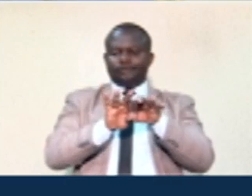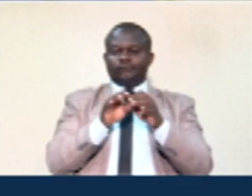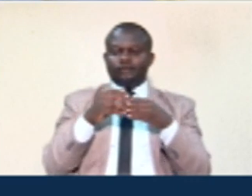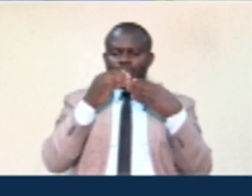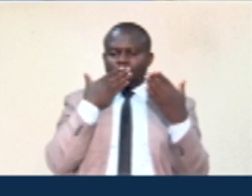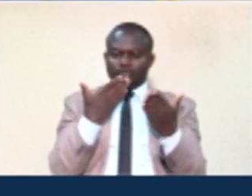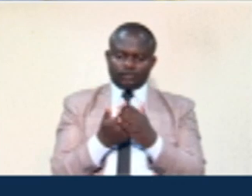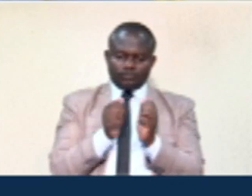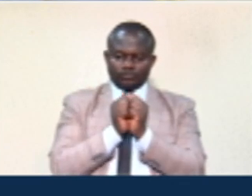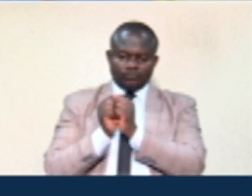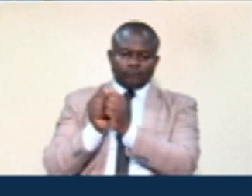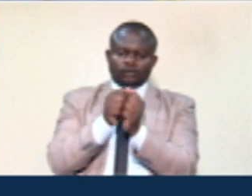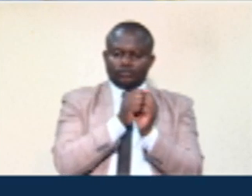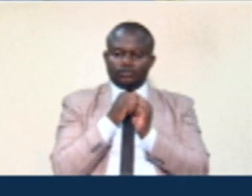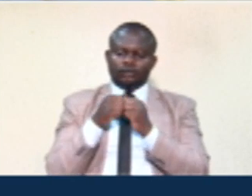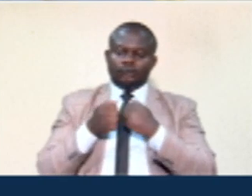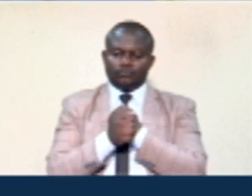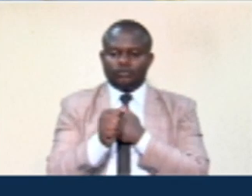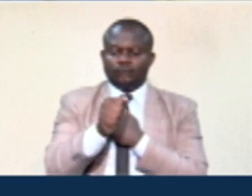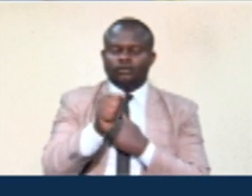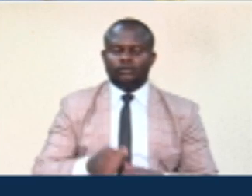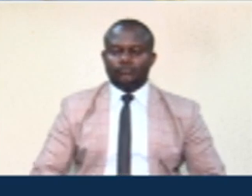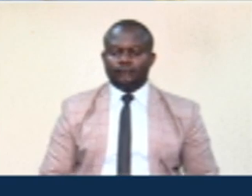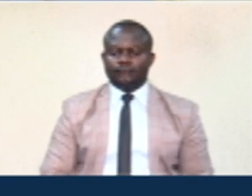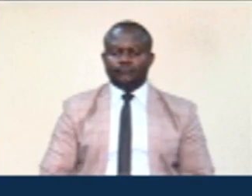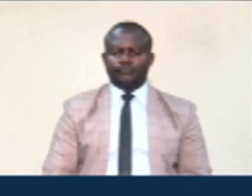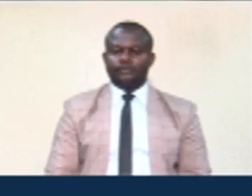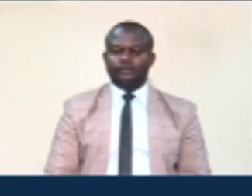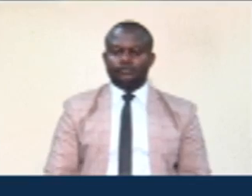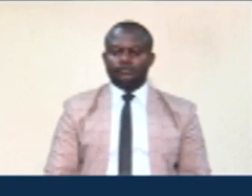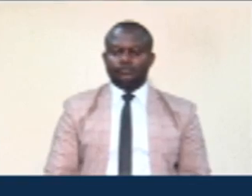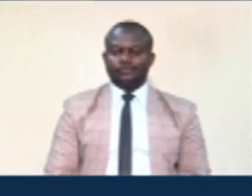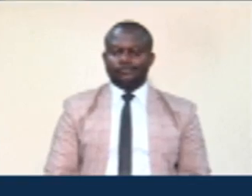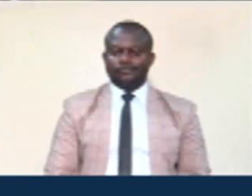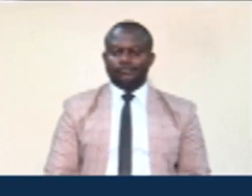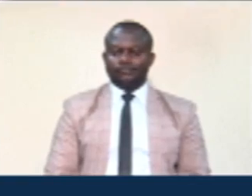imiyoborere myiza ndetse n'ubukerarugendo. Fiston Felix Abineza, I Kigali.